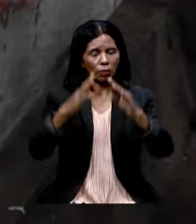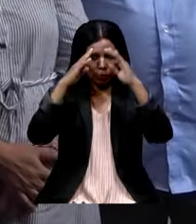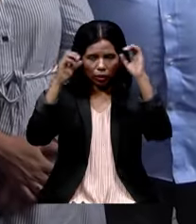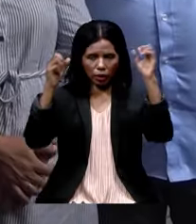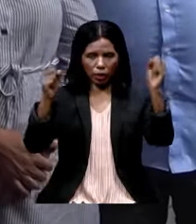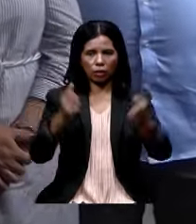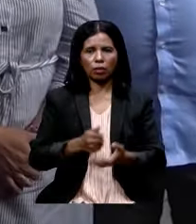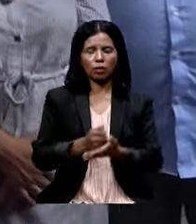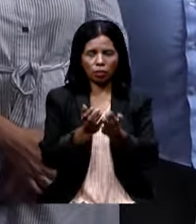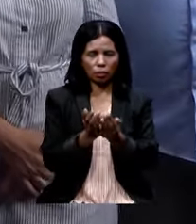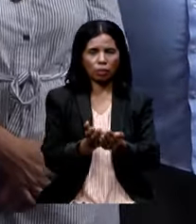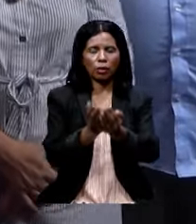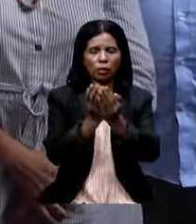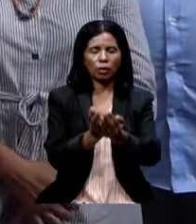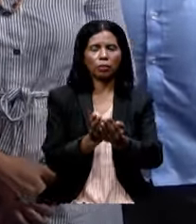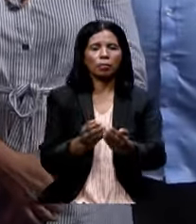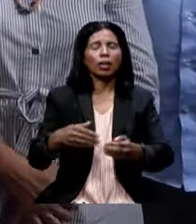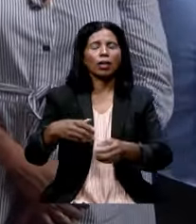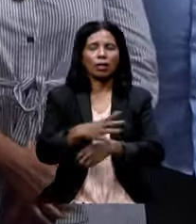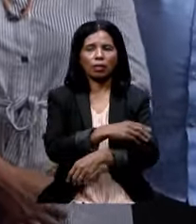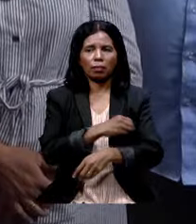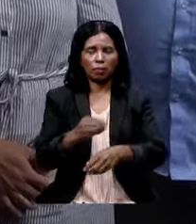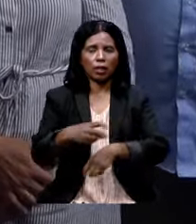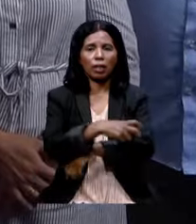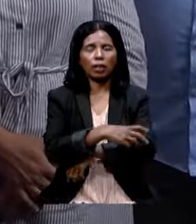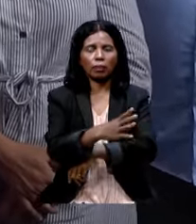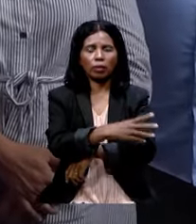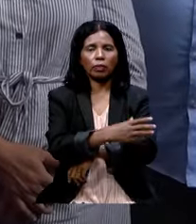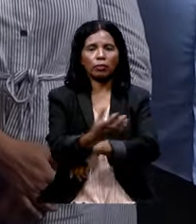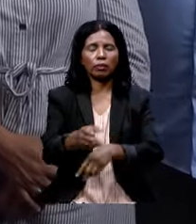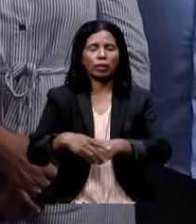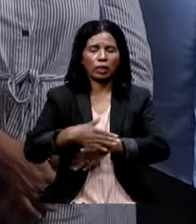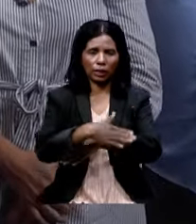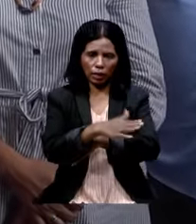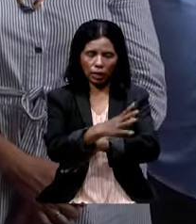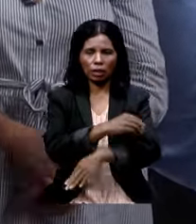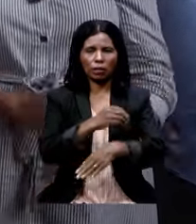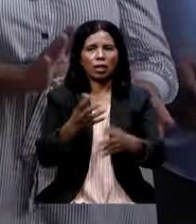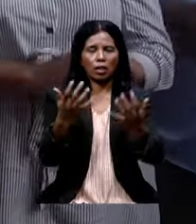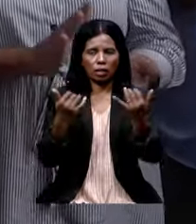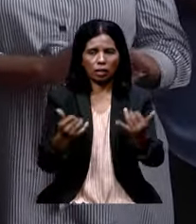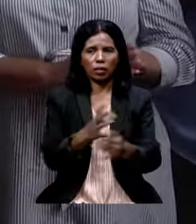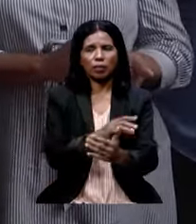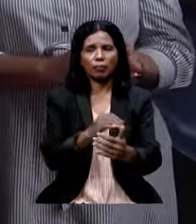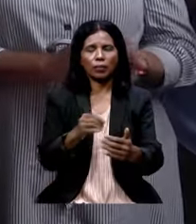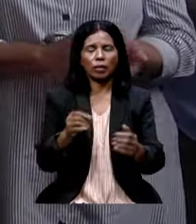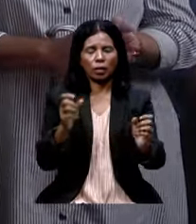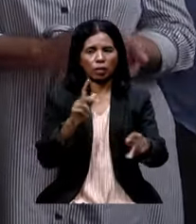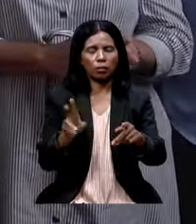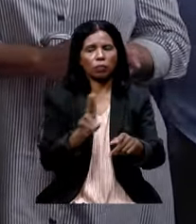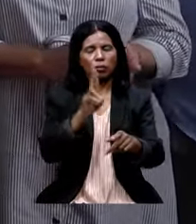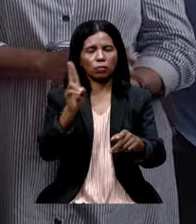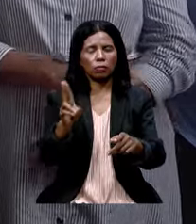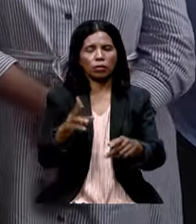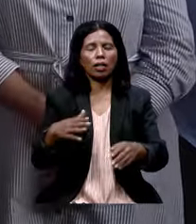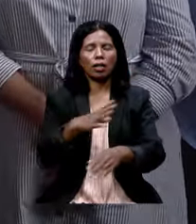apoyo bero ba pesca tama durante ne sira uza deit ai ho di halo bero mai beda dong parte florestal bandu uza ai halo